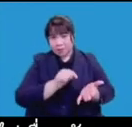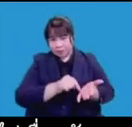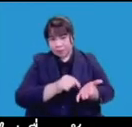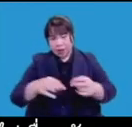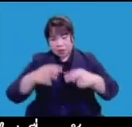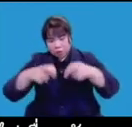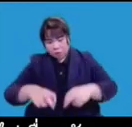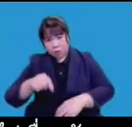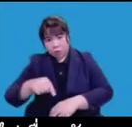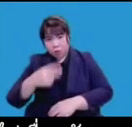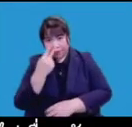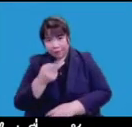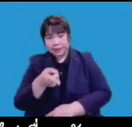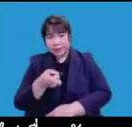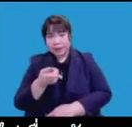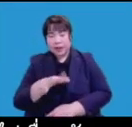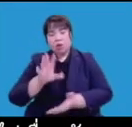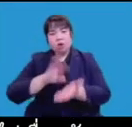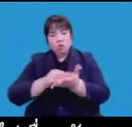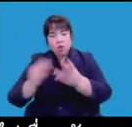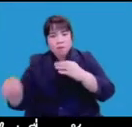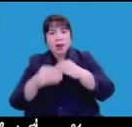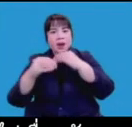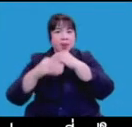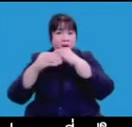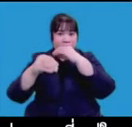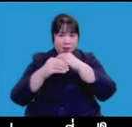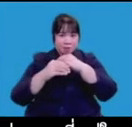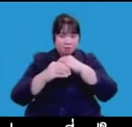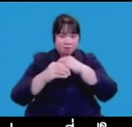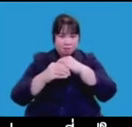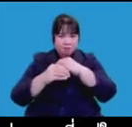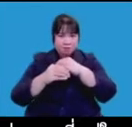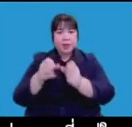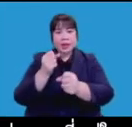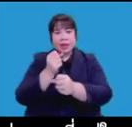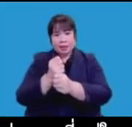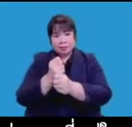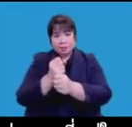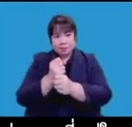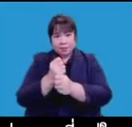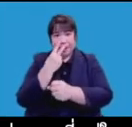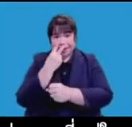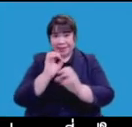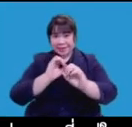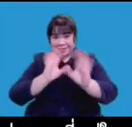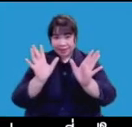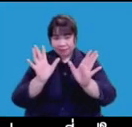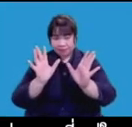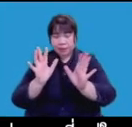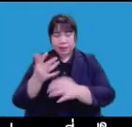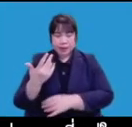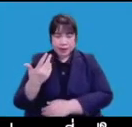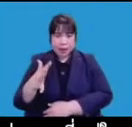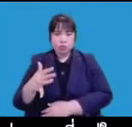นะครับทำ visualization ซึ่งตรงนี้ต้องไปปรับเพื่อเอาข้อมูลเข้ามาเพิ่มนะครับทำโมเดลให้เอื้อ ในการทำ policy มากขึ้นนะครับแล้วก็